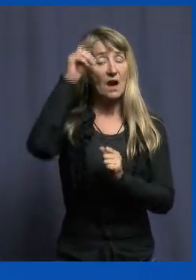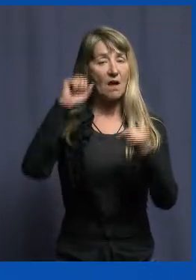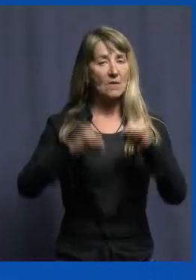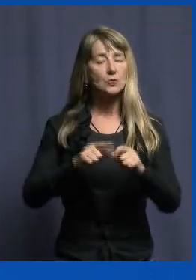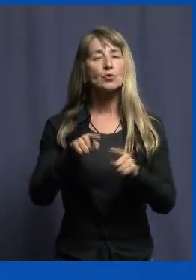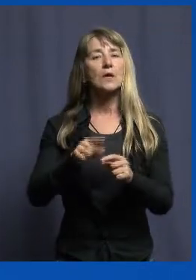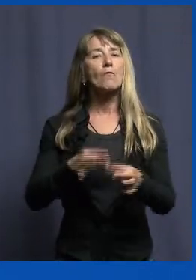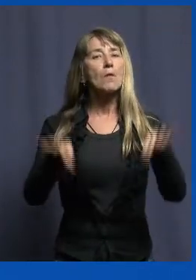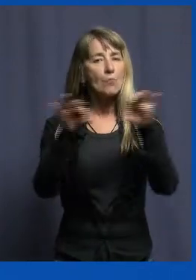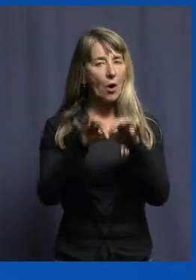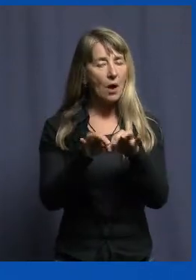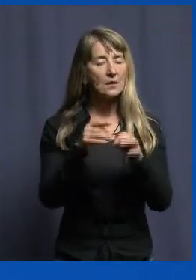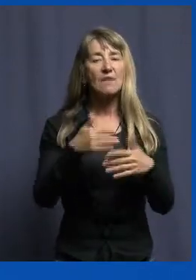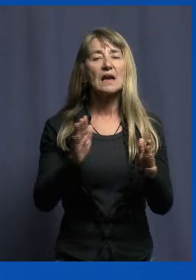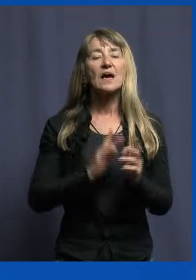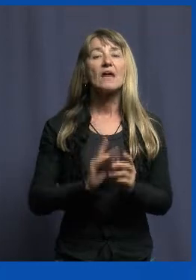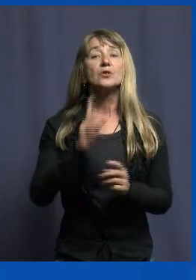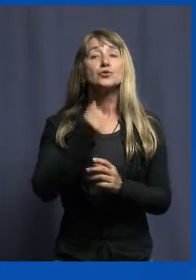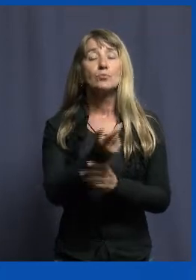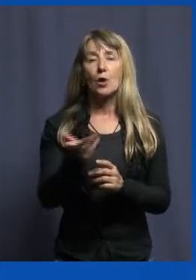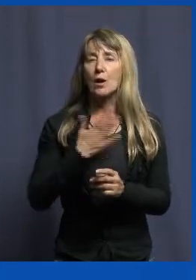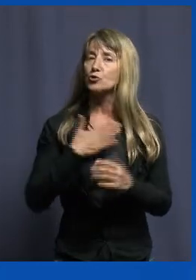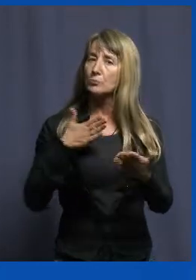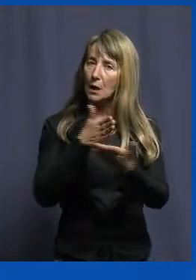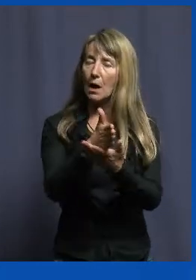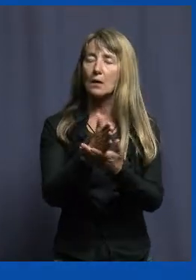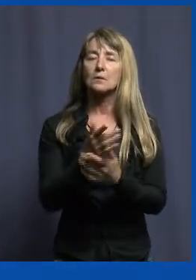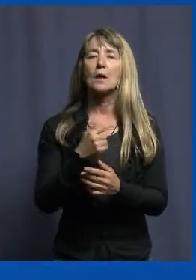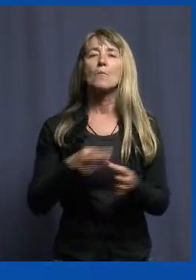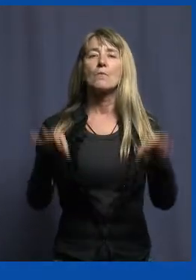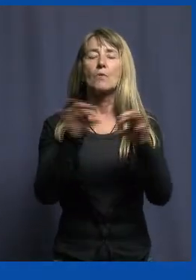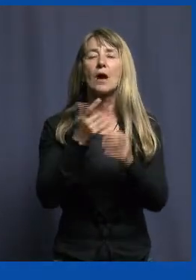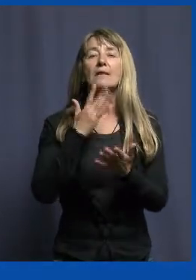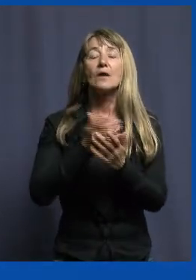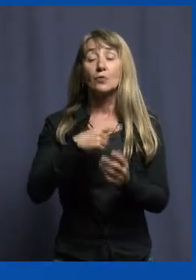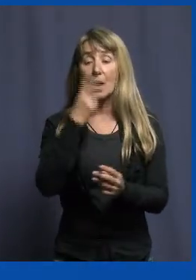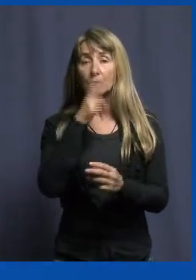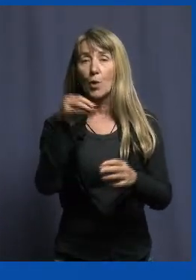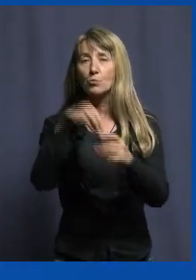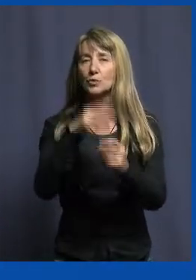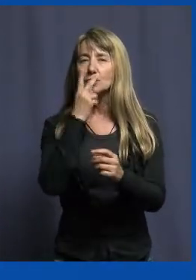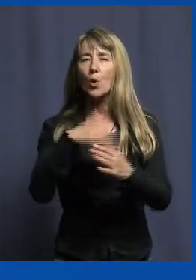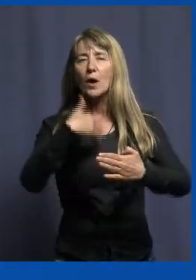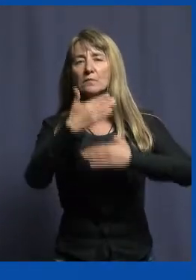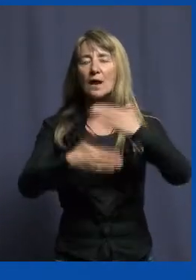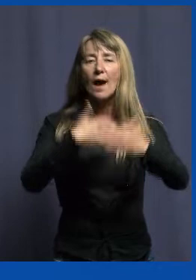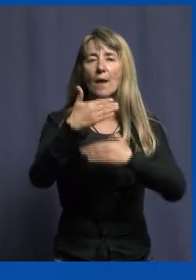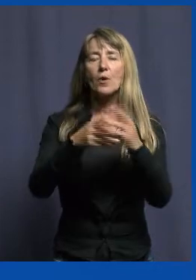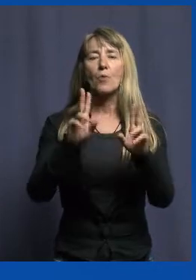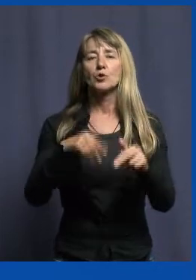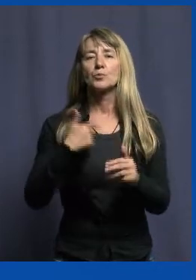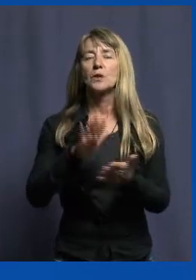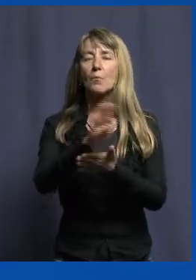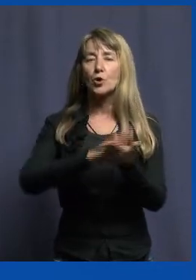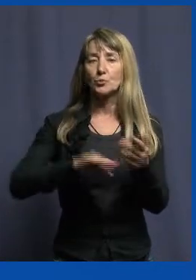to i njihovi projekti, a velika većina njih su i naši direktni projekti, tako da tek onda kad pogledam budžet, vidjet ću kojom dinamikom možemo da